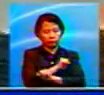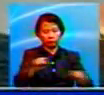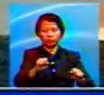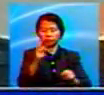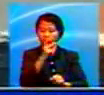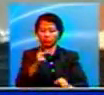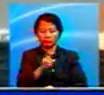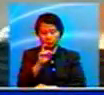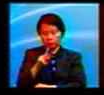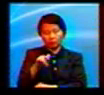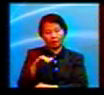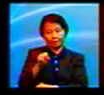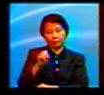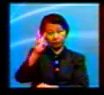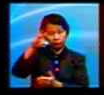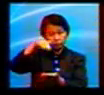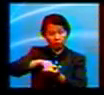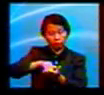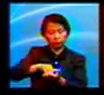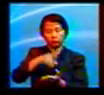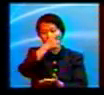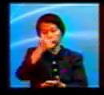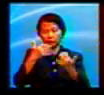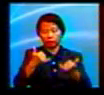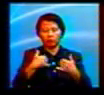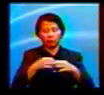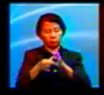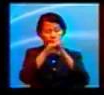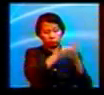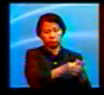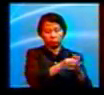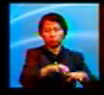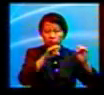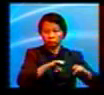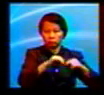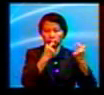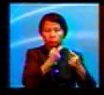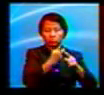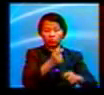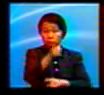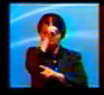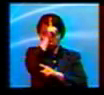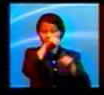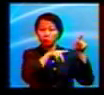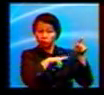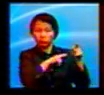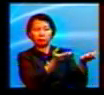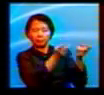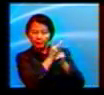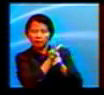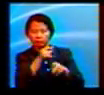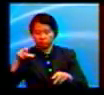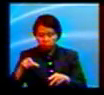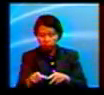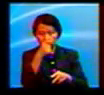menyiapsediakan Remus 6000 itu. Ketika ini ia dimiliki oleh Ocean Research Group Geoma dari Jerman, dan maka kerana itu